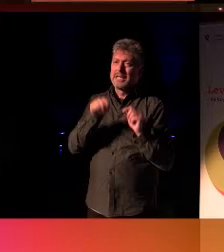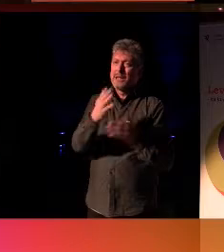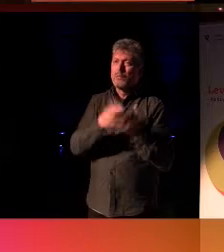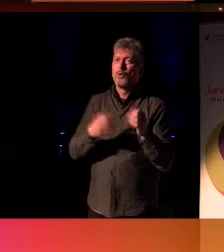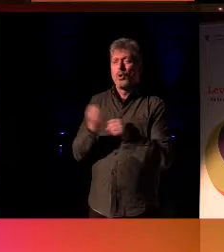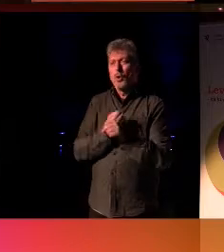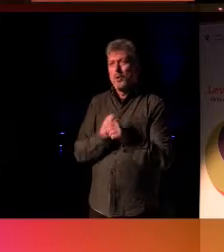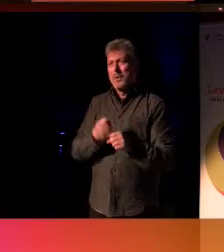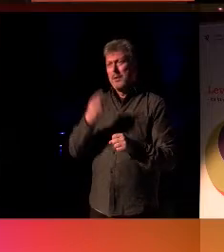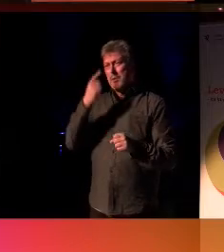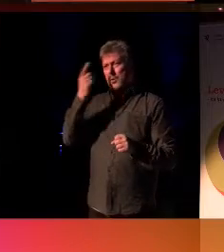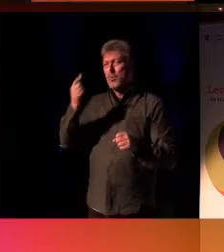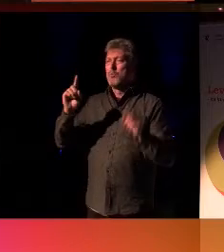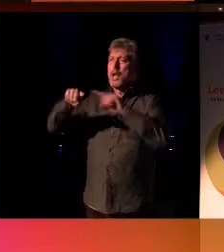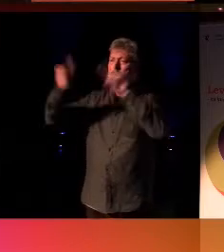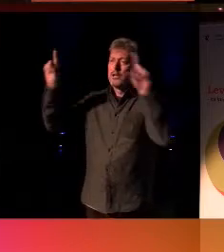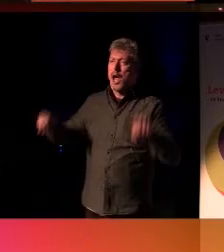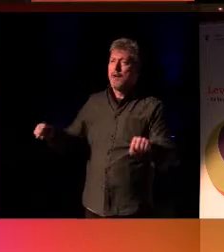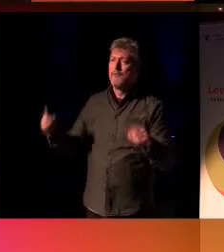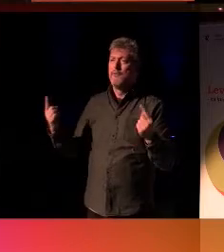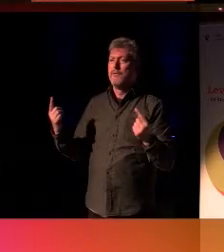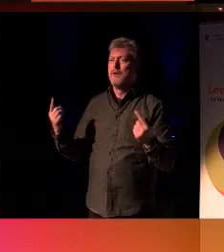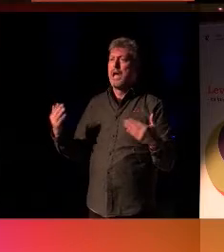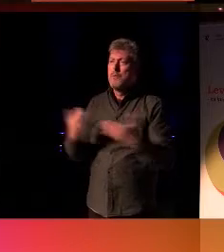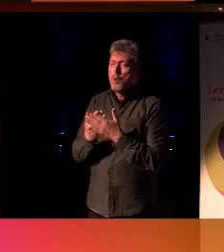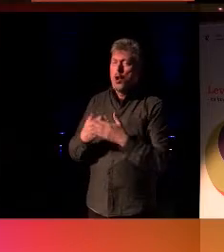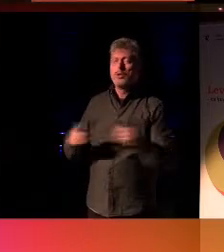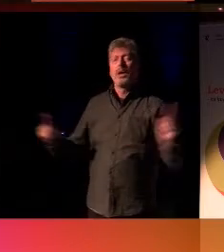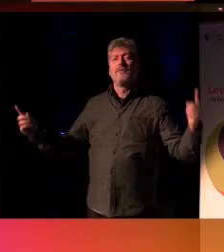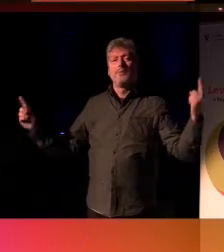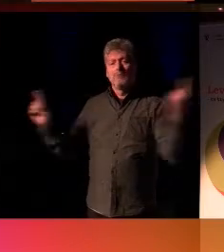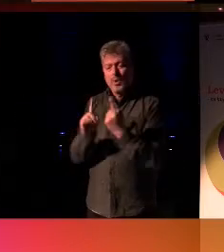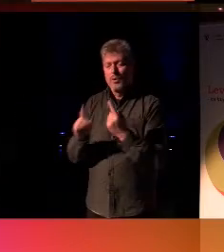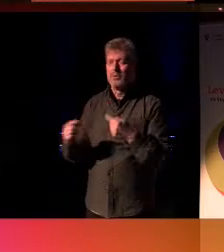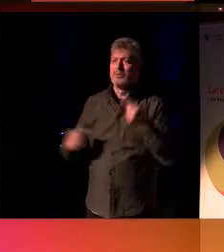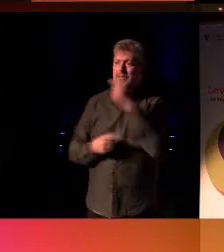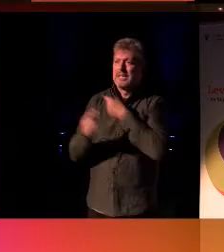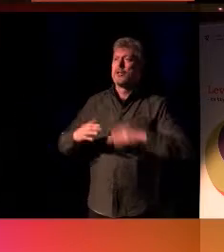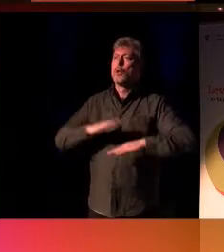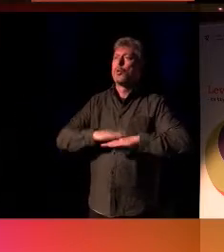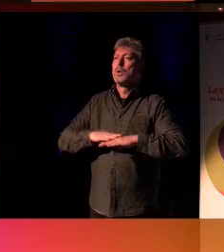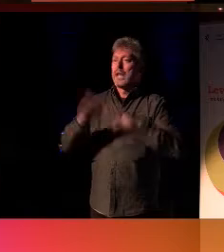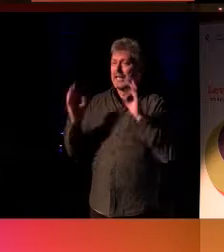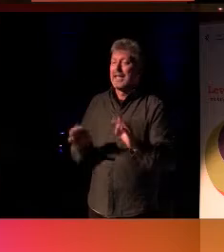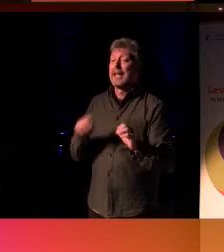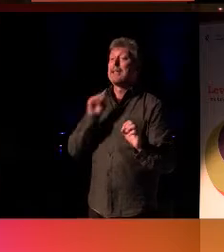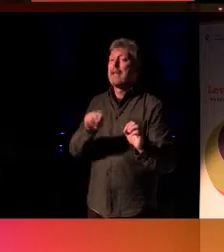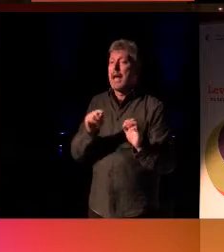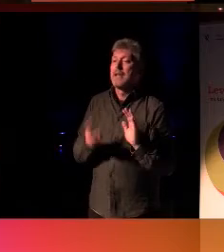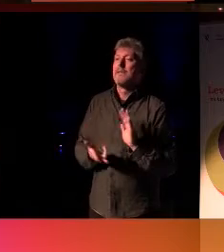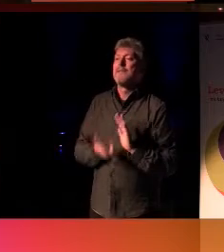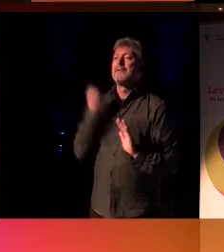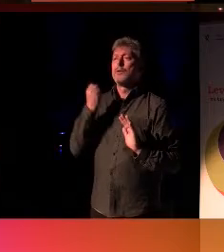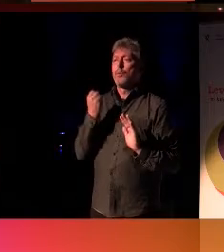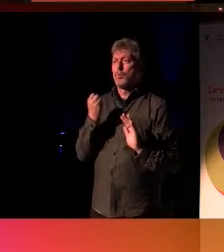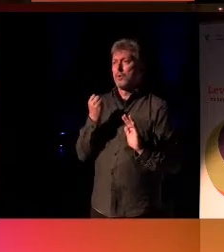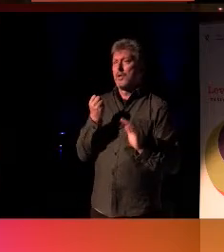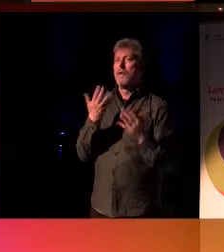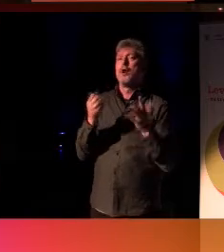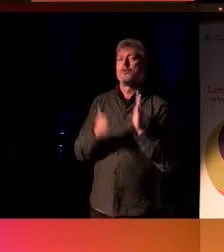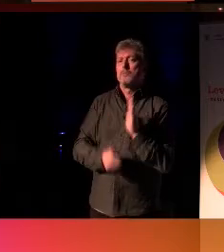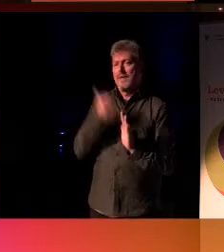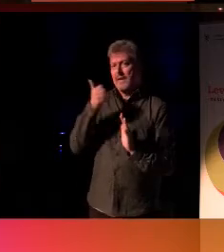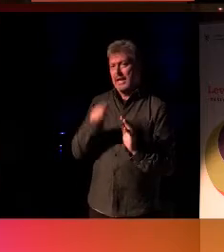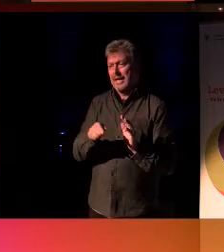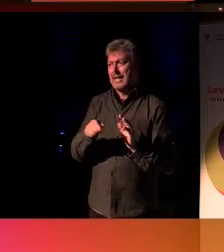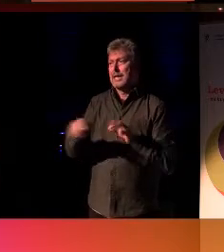jeg tror det er med tavlemøter, ved å samles, diskutere de helt grunnleggende tingene, at man finner ut hva som er viktig